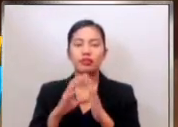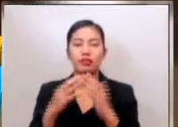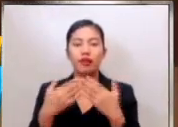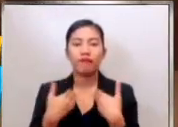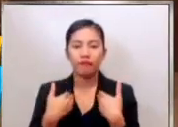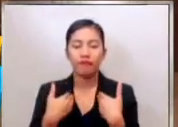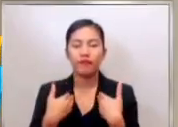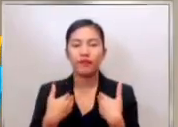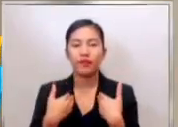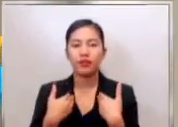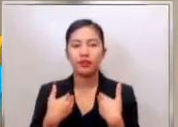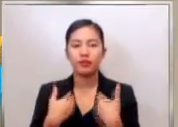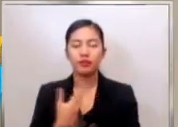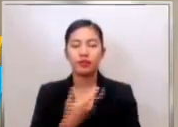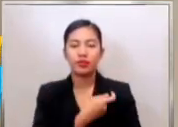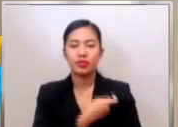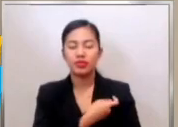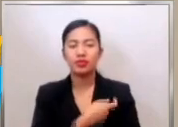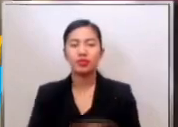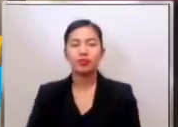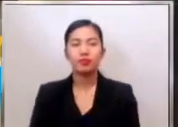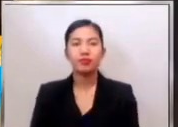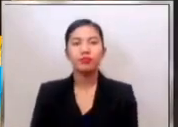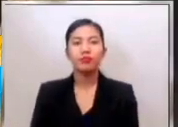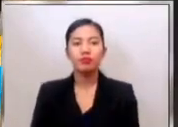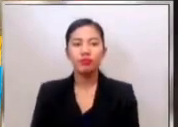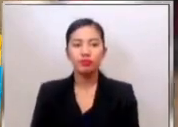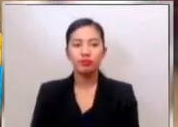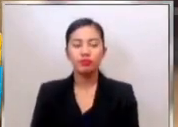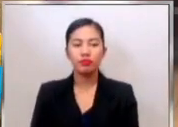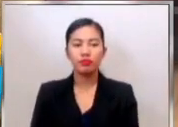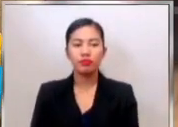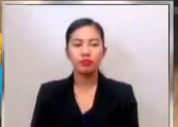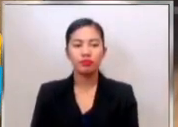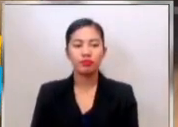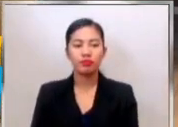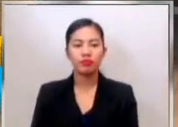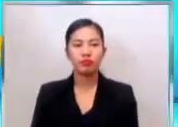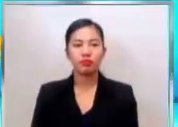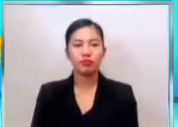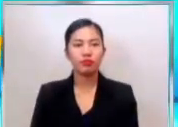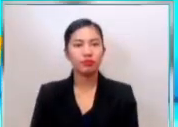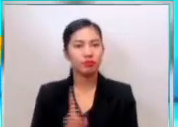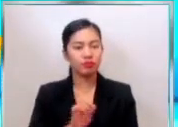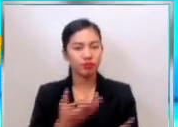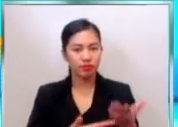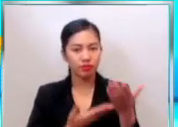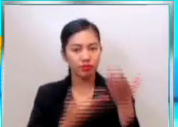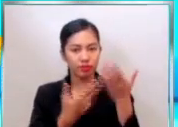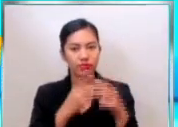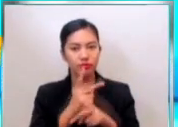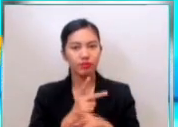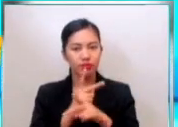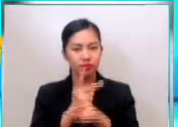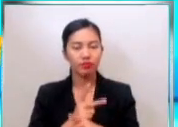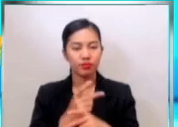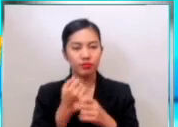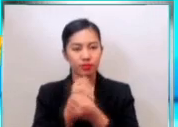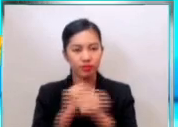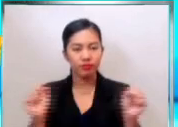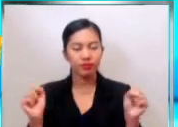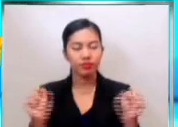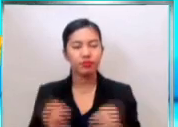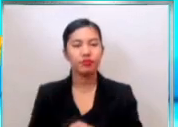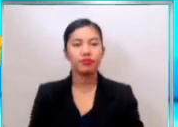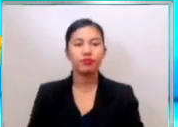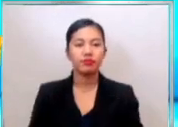nabibigay ng walk-in slot para sa mga manggagawa. Mm-hmm. Ano pong mangkaya nyo ngayon para naman mapangalagaan yung kaligtasan ng mga